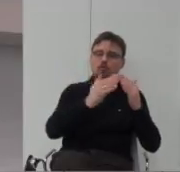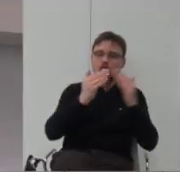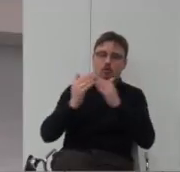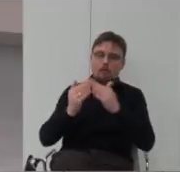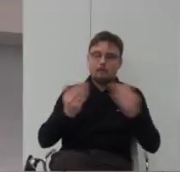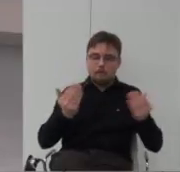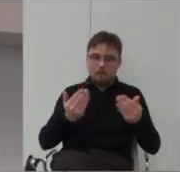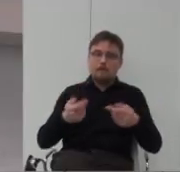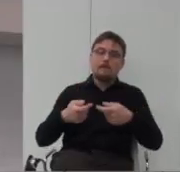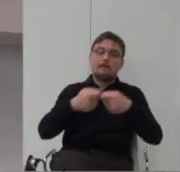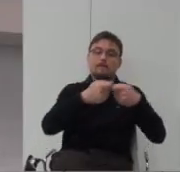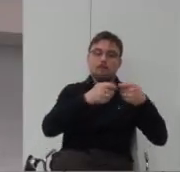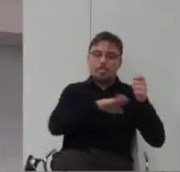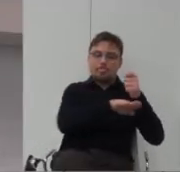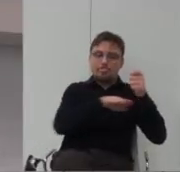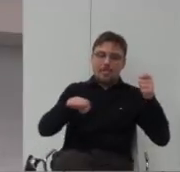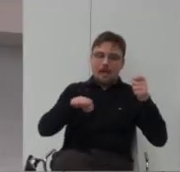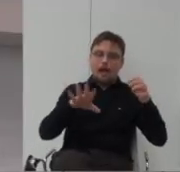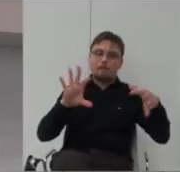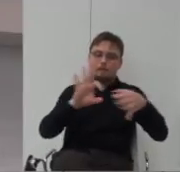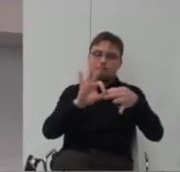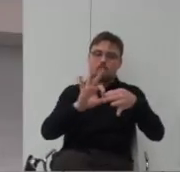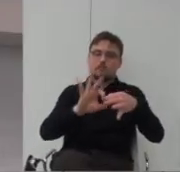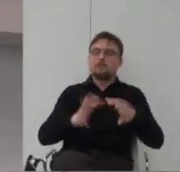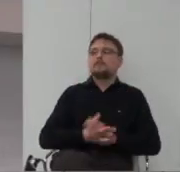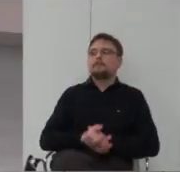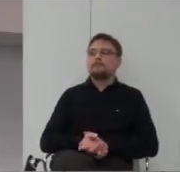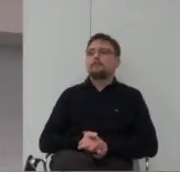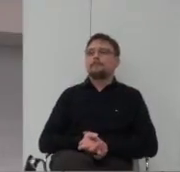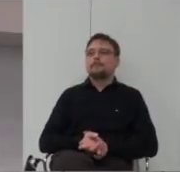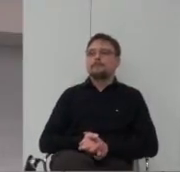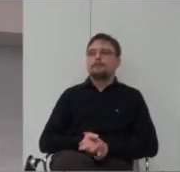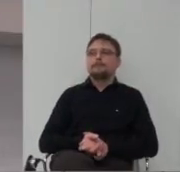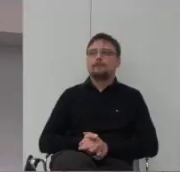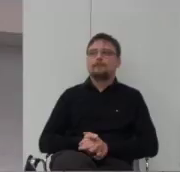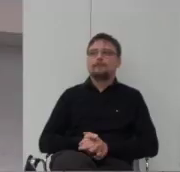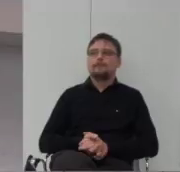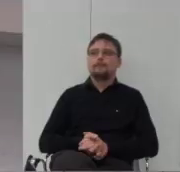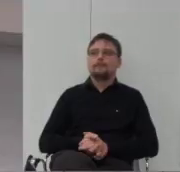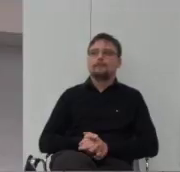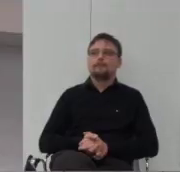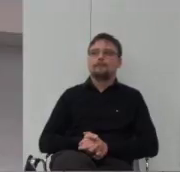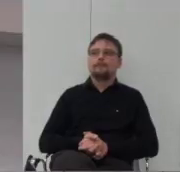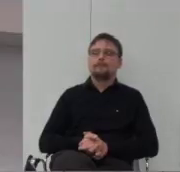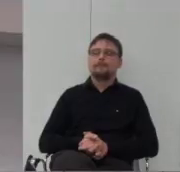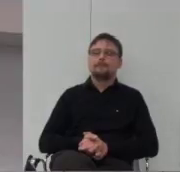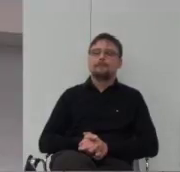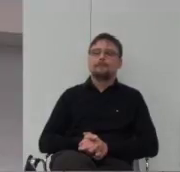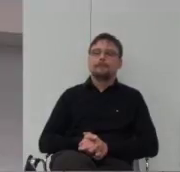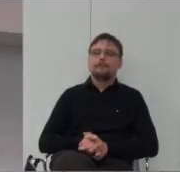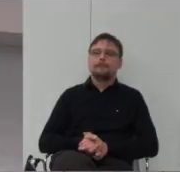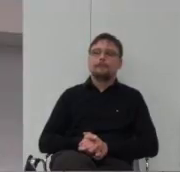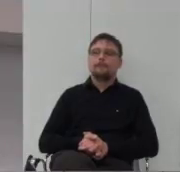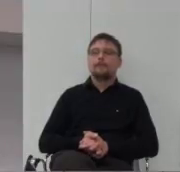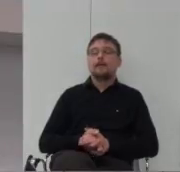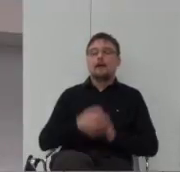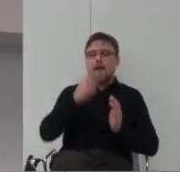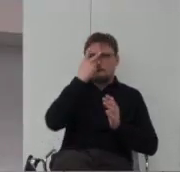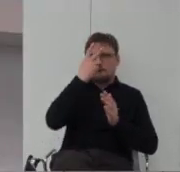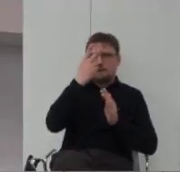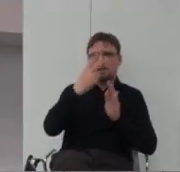tych obiektów poprzez stworzenie wspólnego tarasu z klatką schodową, która umożliwiłaby połączenie tych jednostek.